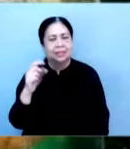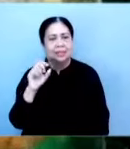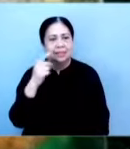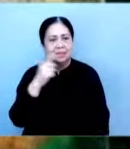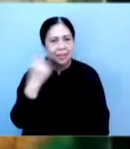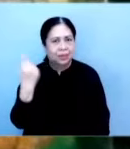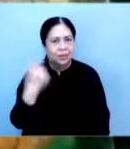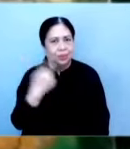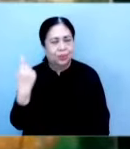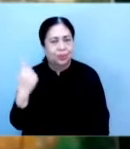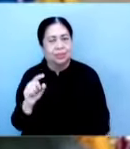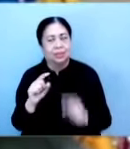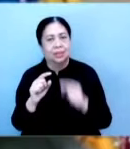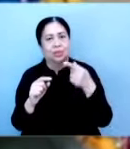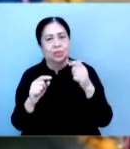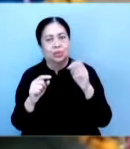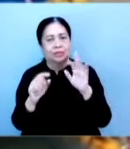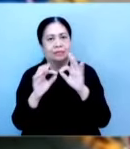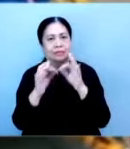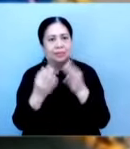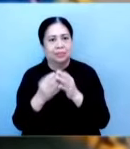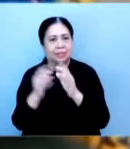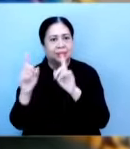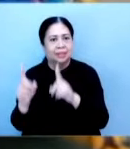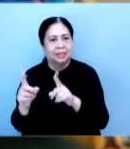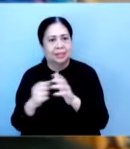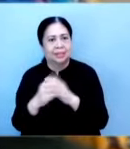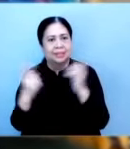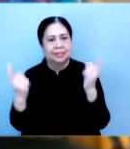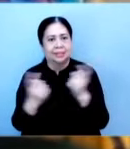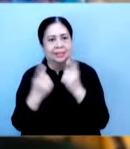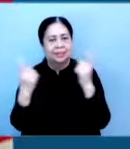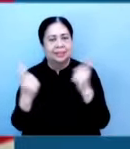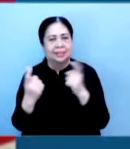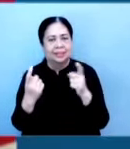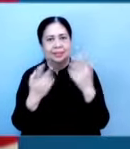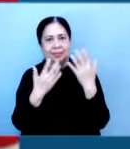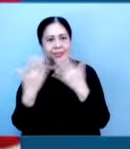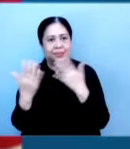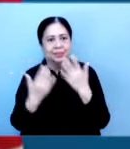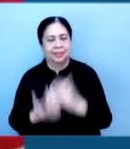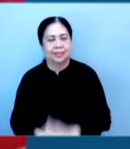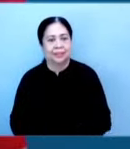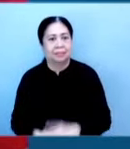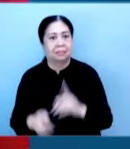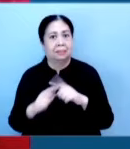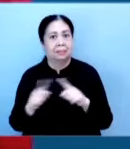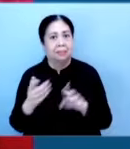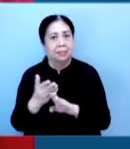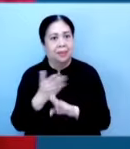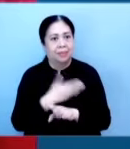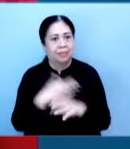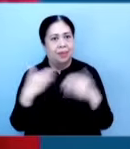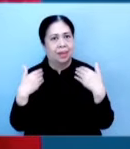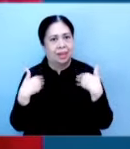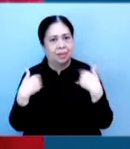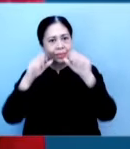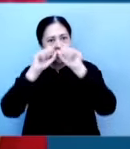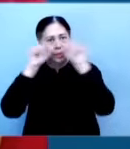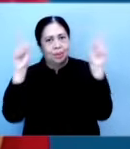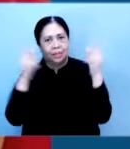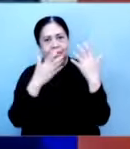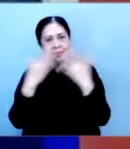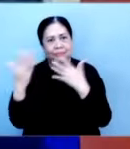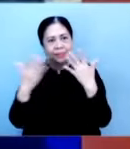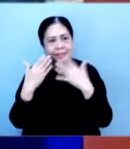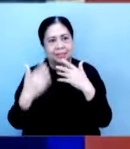ang Gutierrez family lang ang present sa pagdiriwang ng kaarawan ni Kai pero bago yan nagkaroon na ng surprise birthday party si